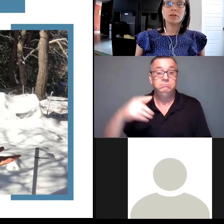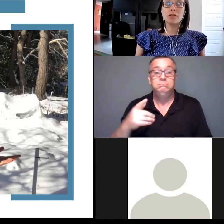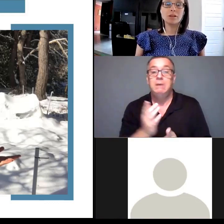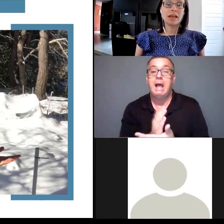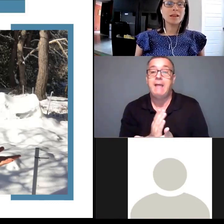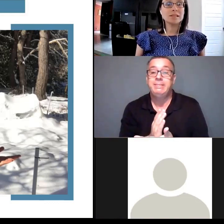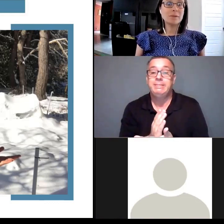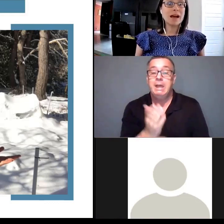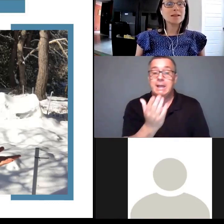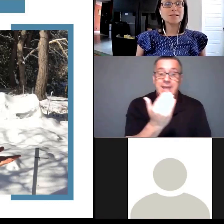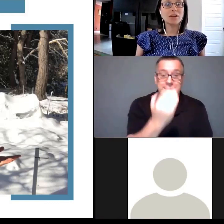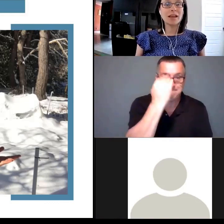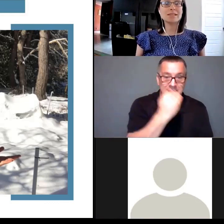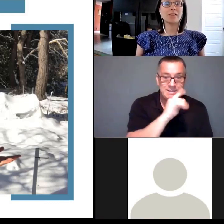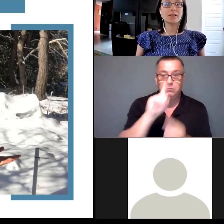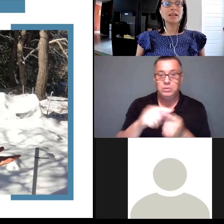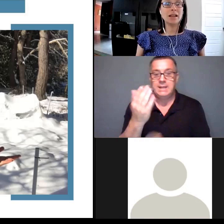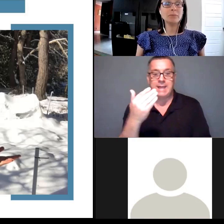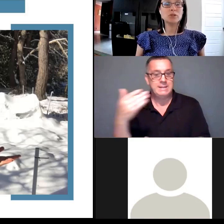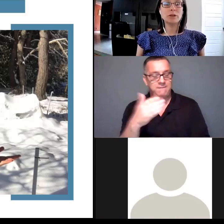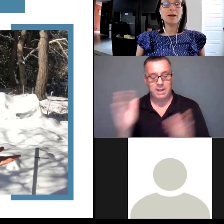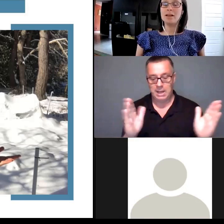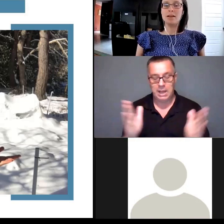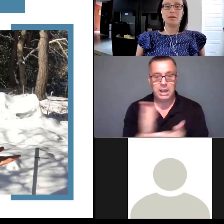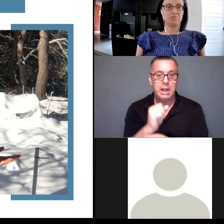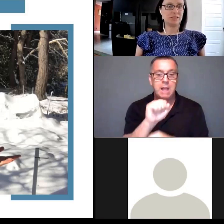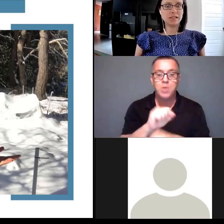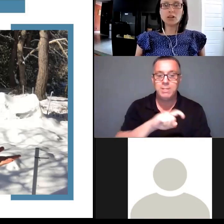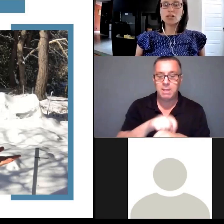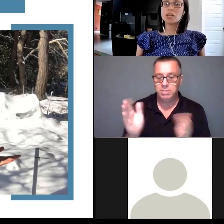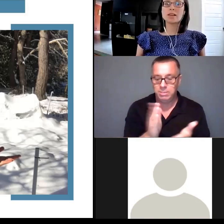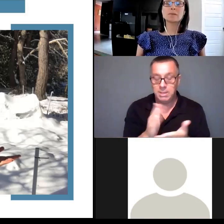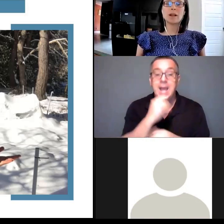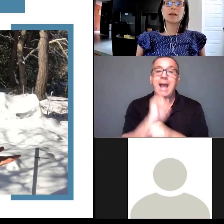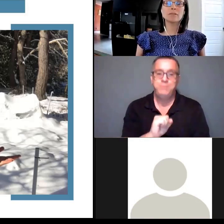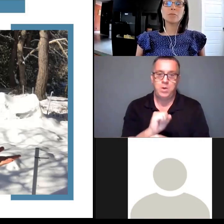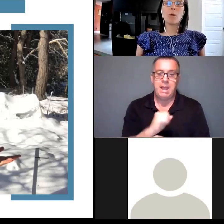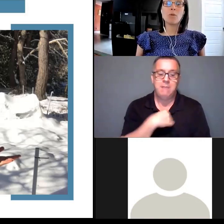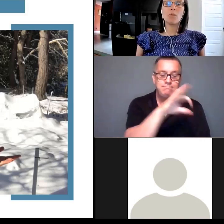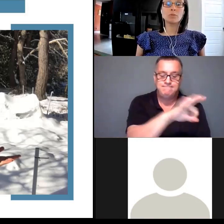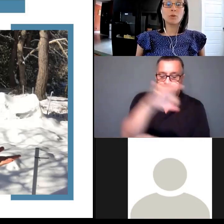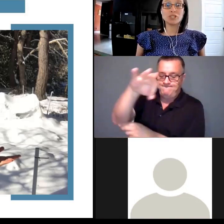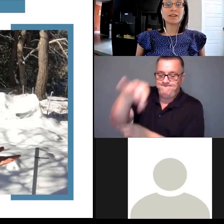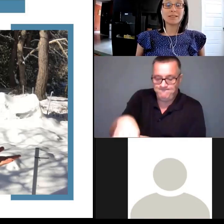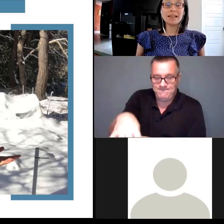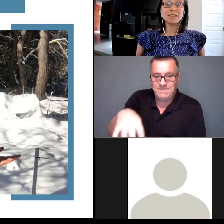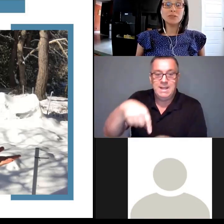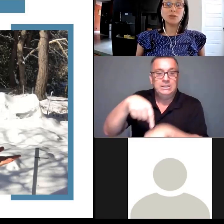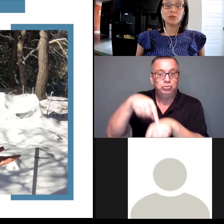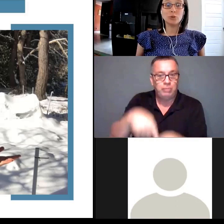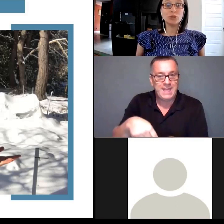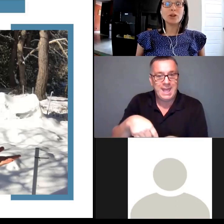entre le 15 mars et le 15 avril, habituellement. C'est là que je transplante mon